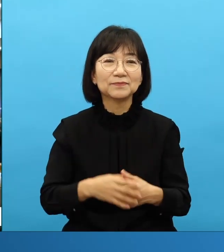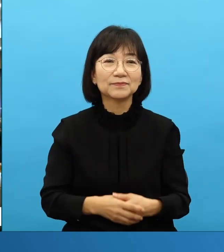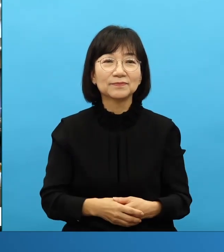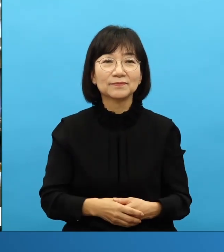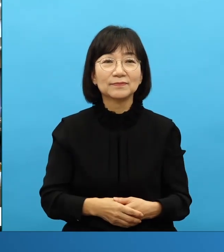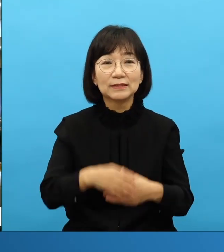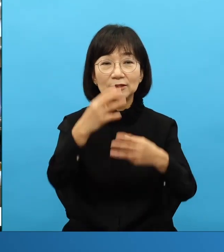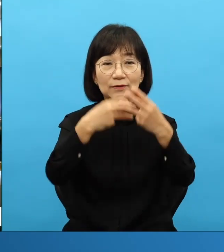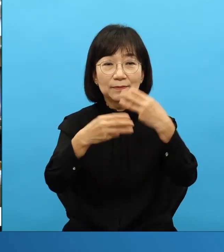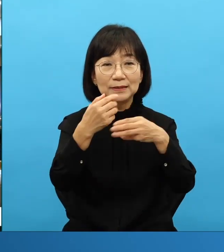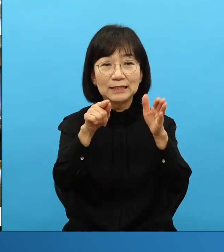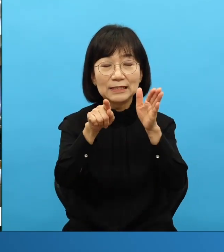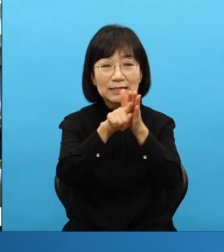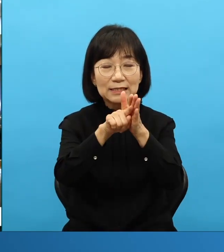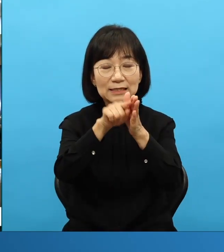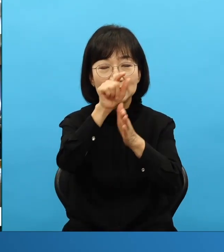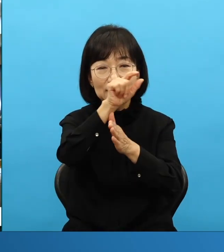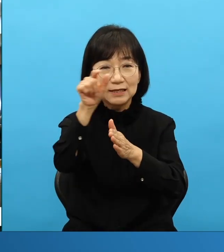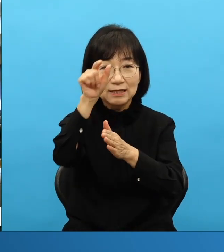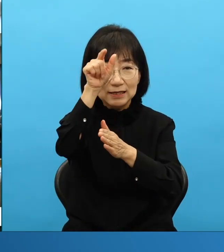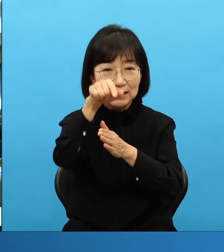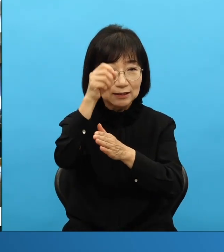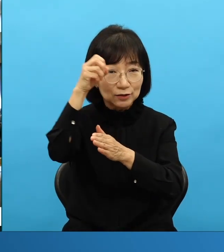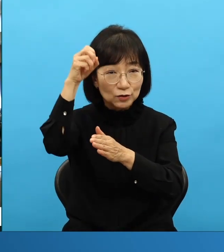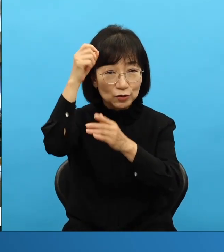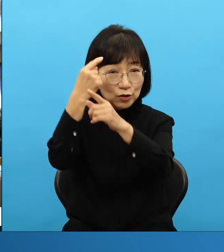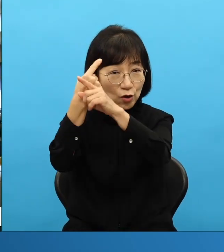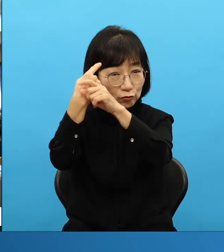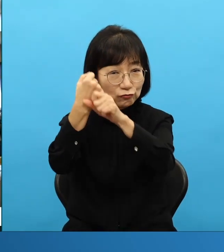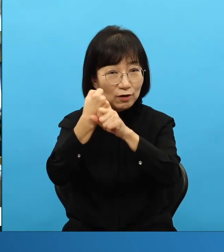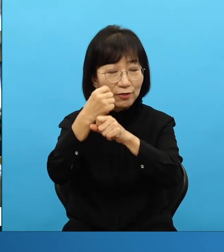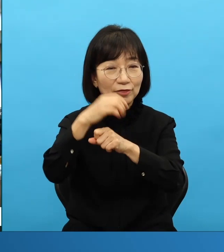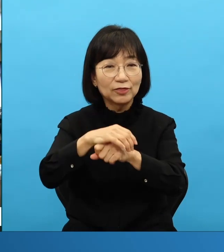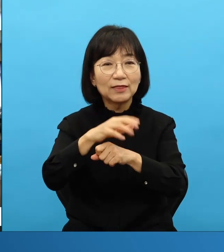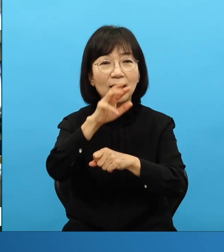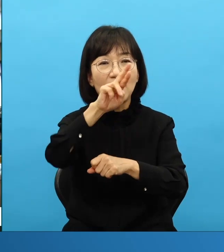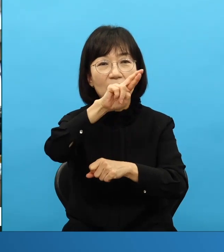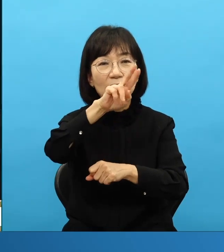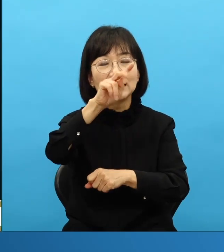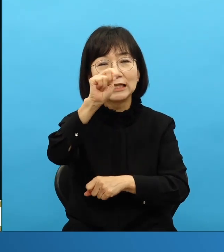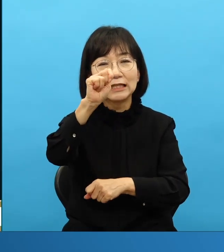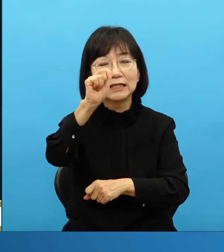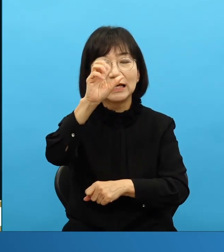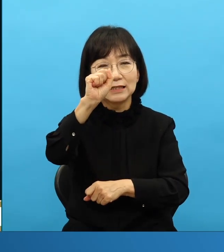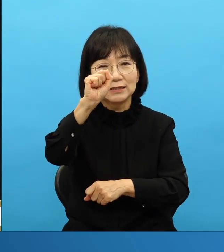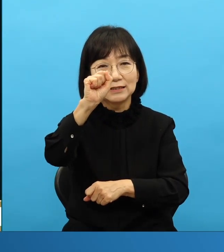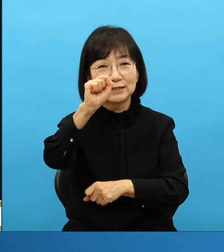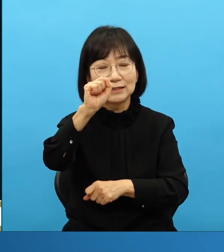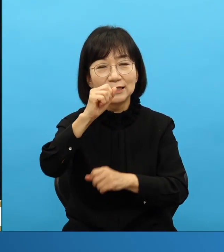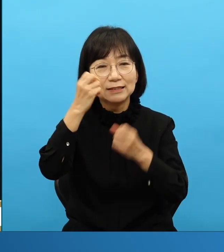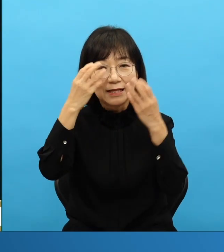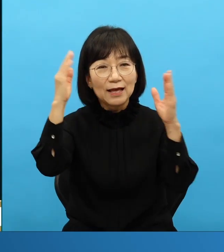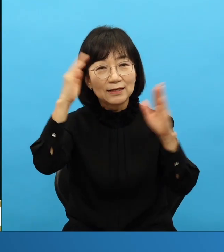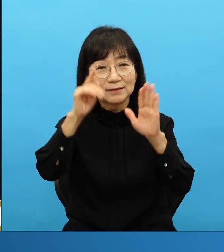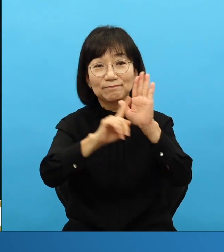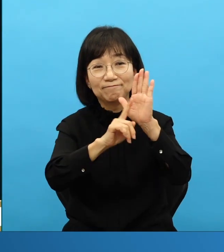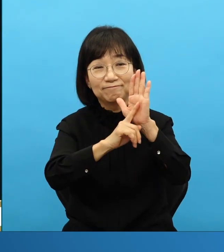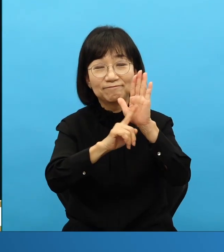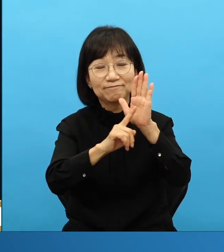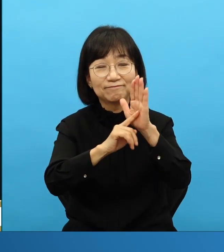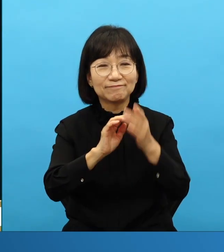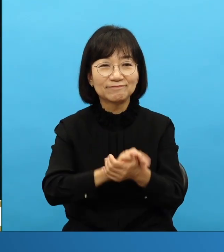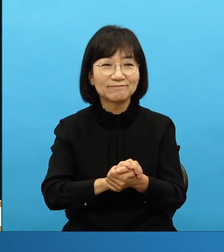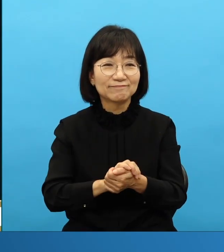렘넌트 신학연구원 RTS가 2024학년도 신입생을 모집합니다. 다음 주일은 RTS